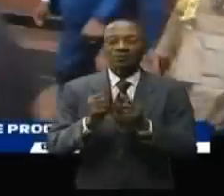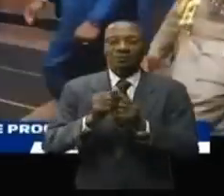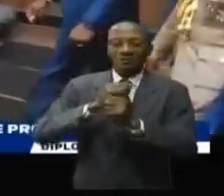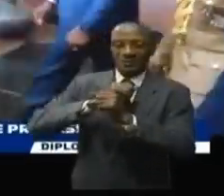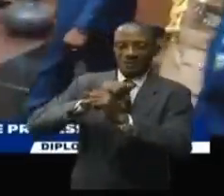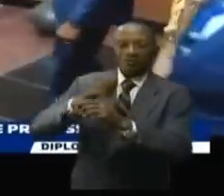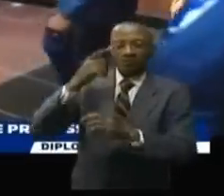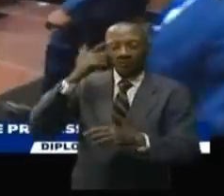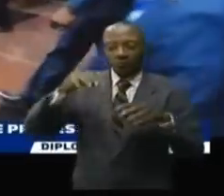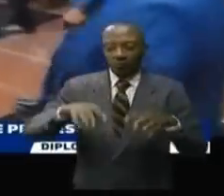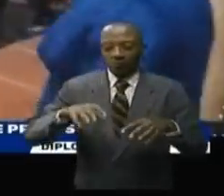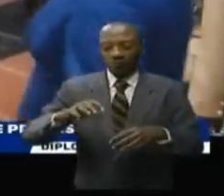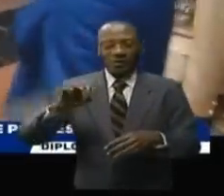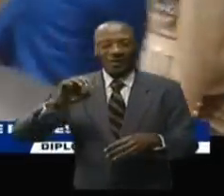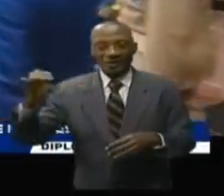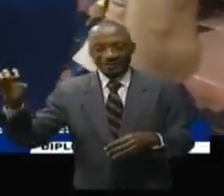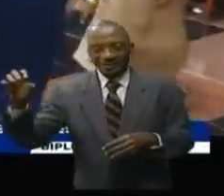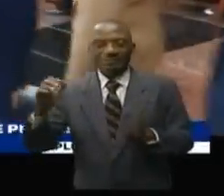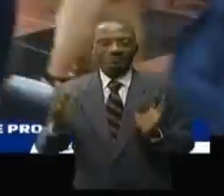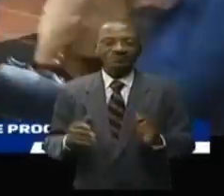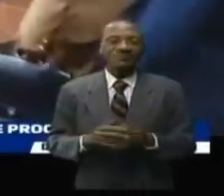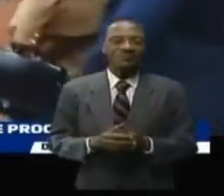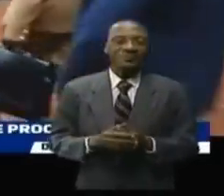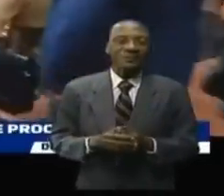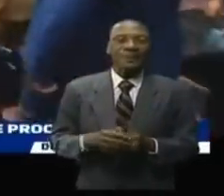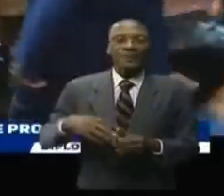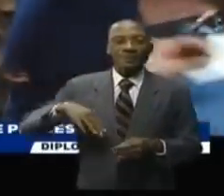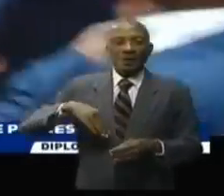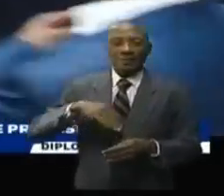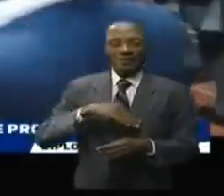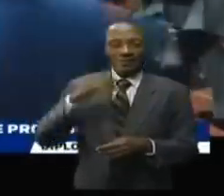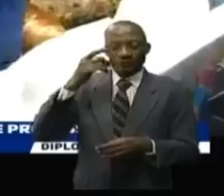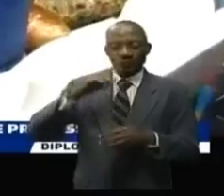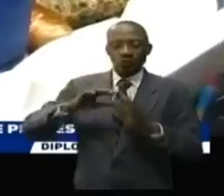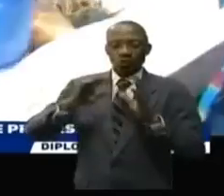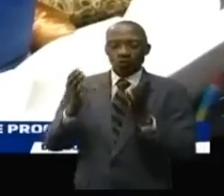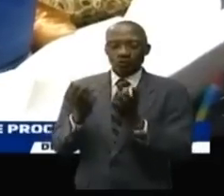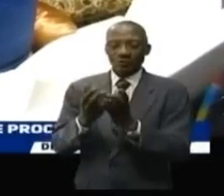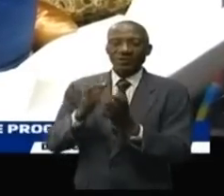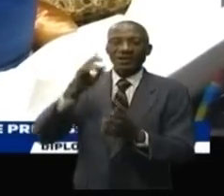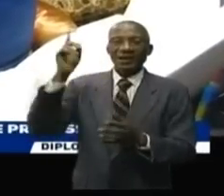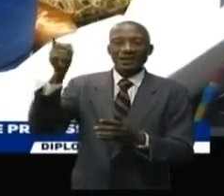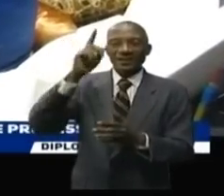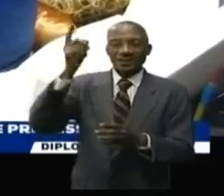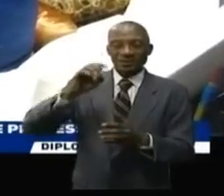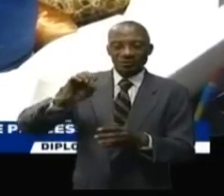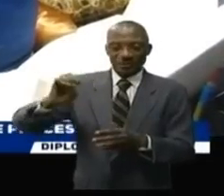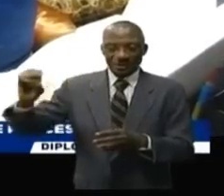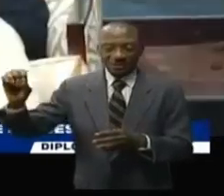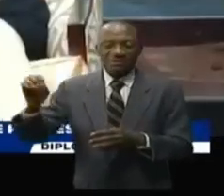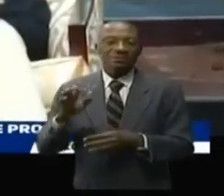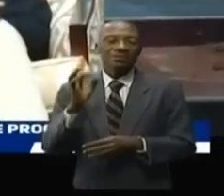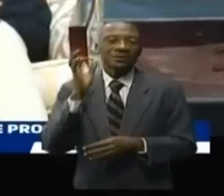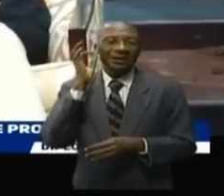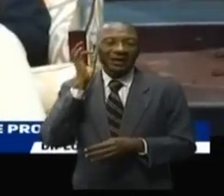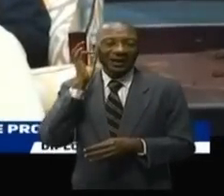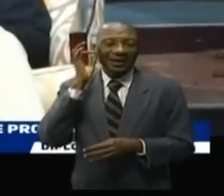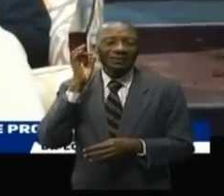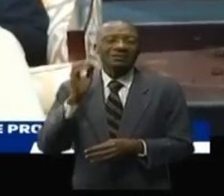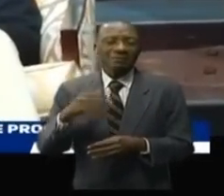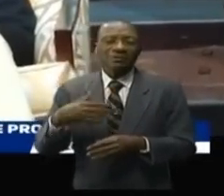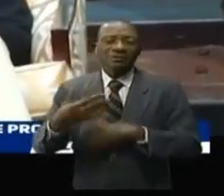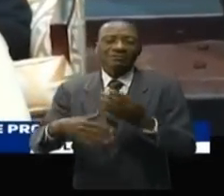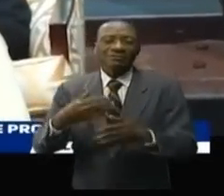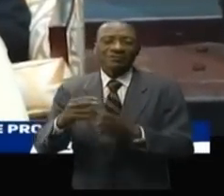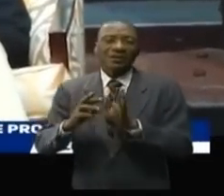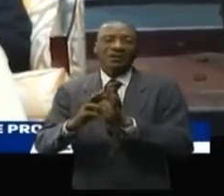la RDC. En tant que membre de la communauté internationale de l'Est, les Kenyans jouent un rôle crucial